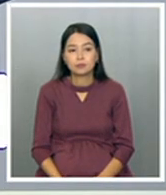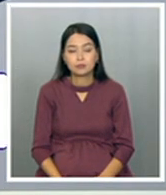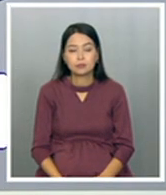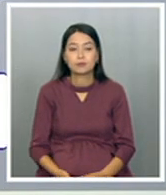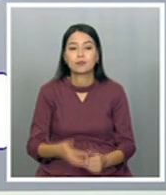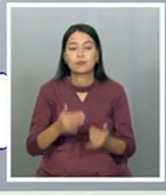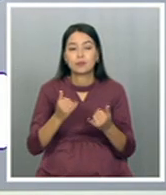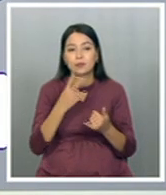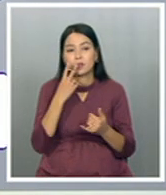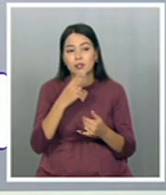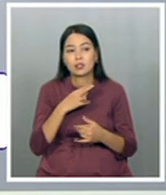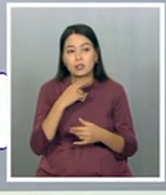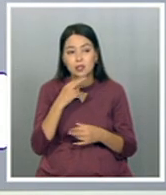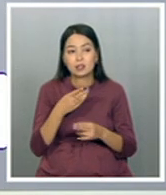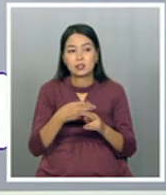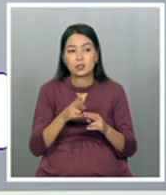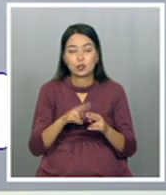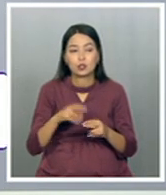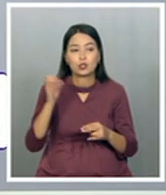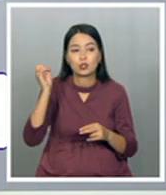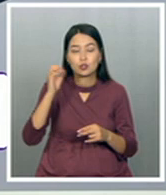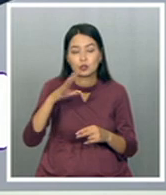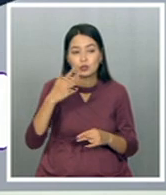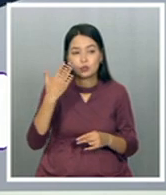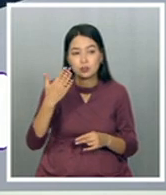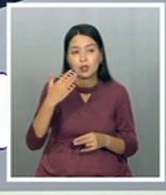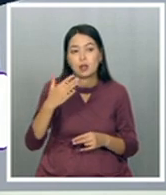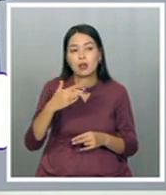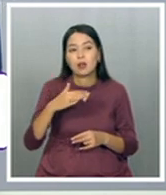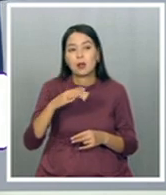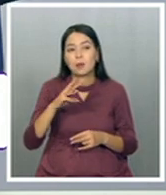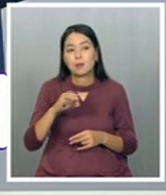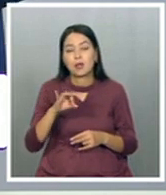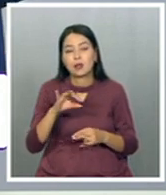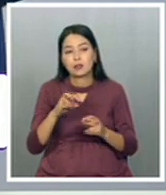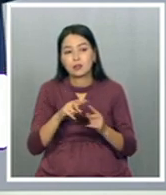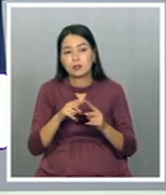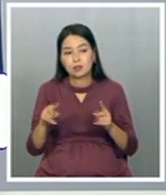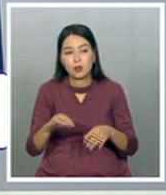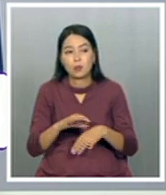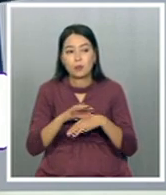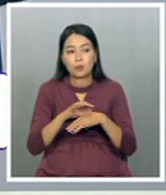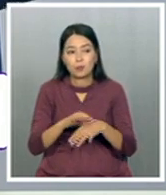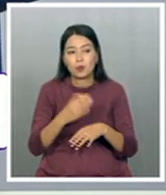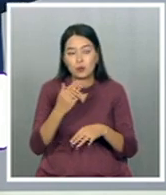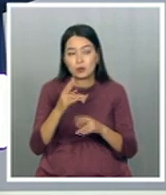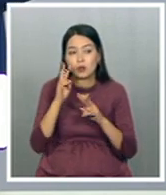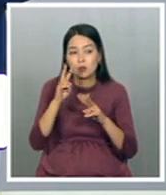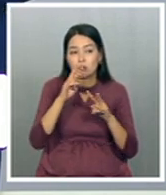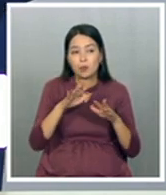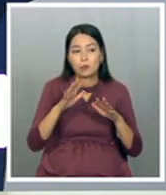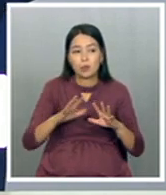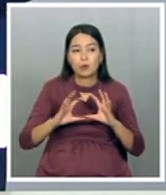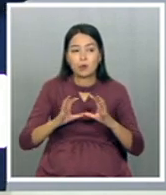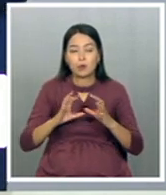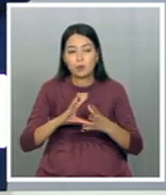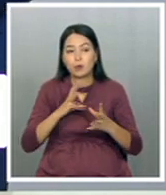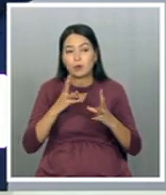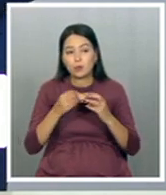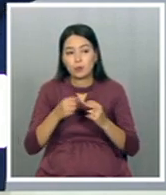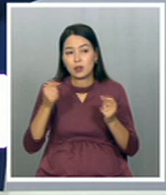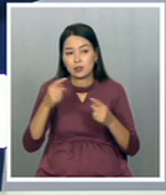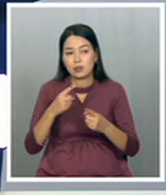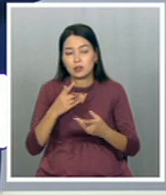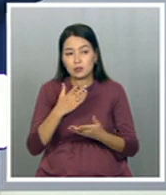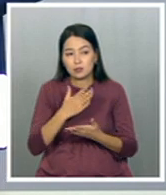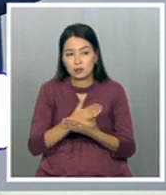сайын күннің меридианнан өтуі батыстағымен салыстырғанда тезірек болады, яғни ертерек өтеді. Күннің меридиан арқылы